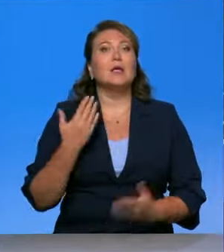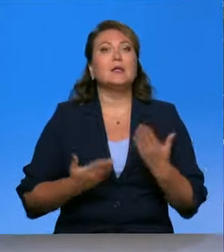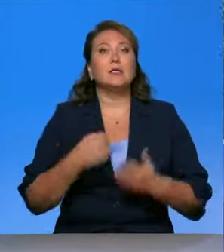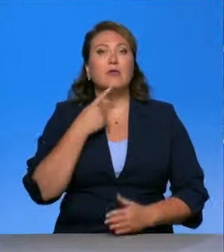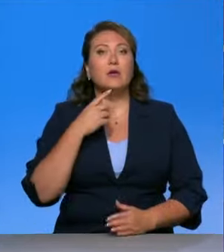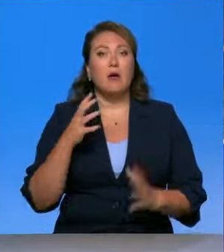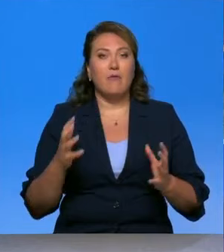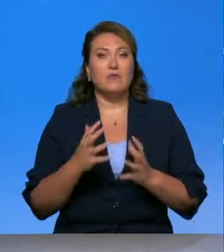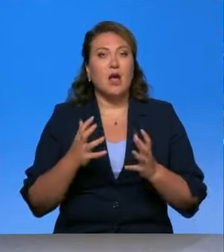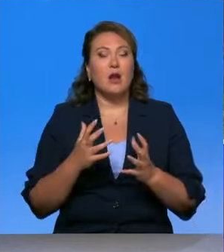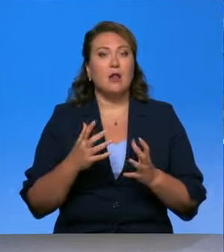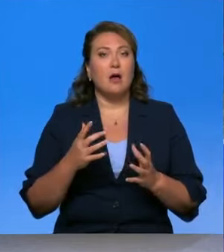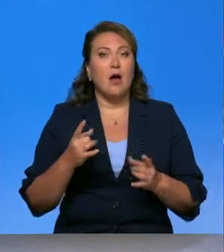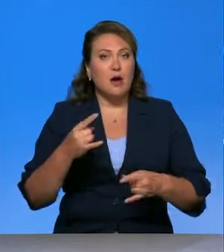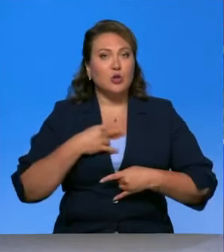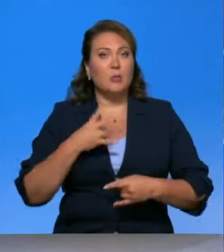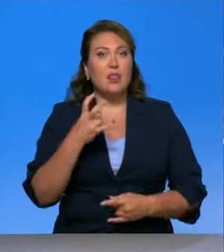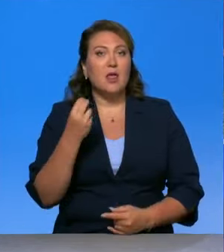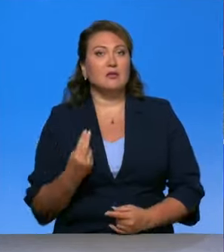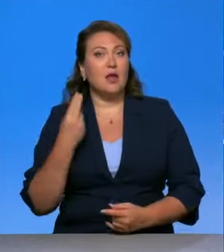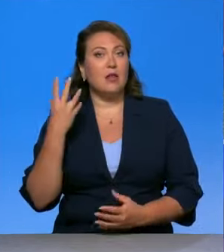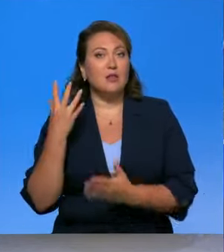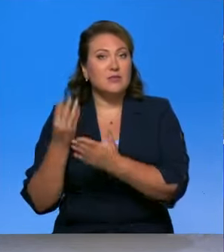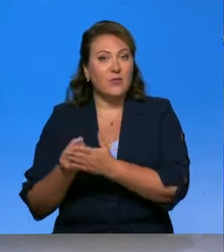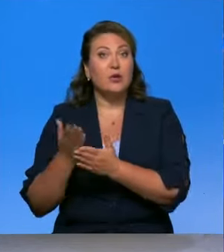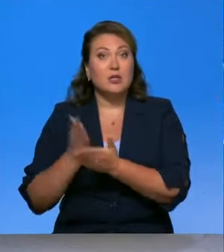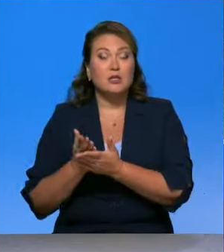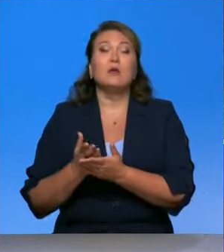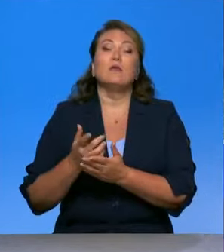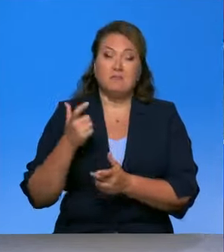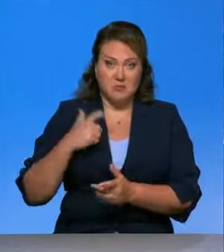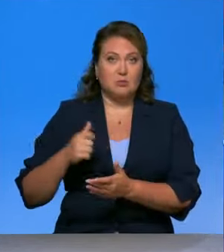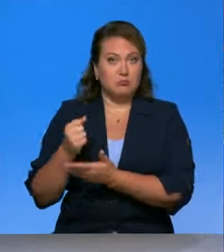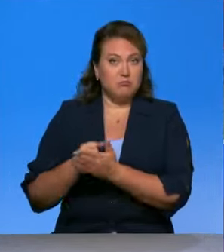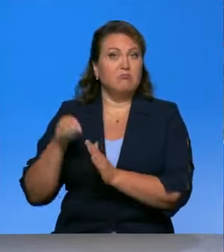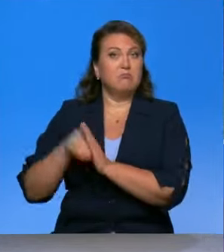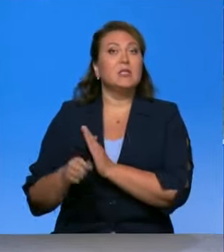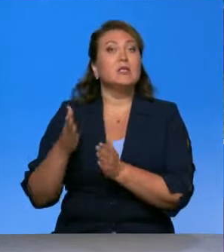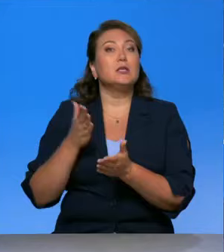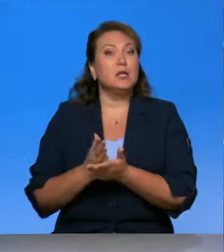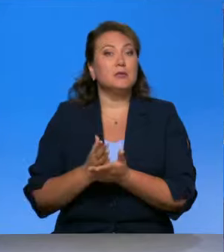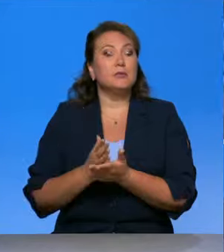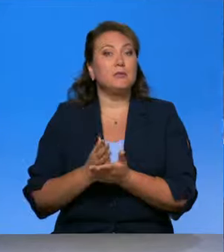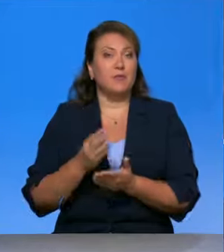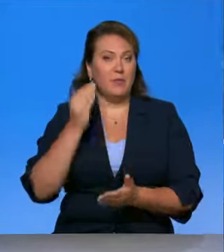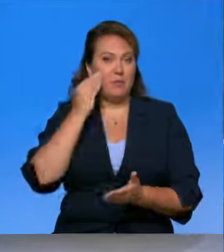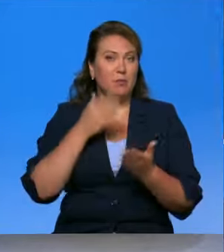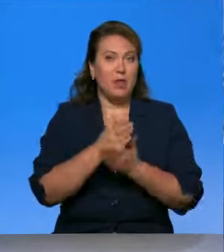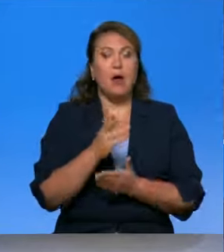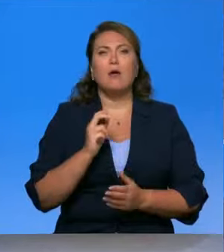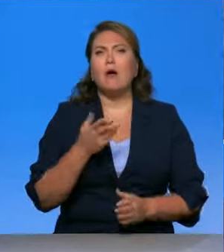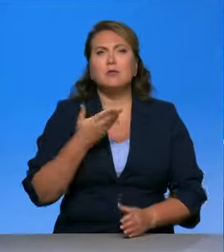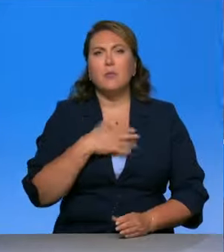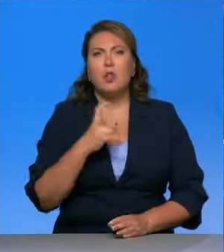они, используют ли костюмы национальные, да, конечно, они есть, они под рукой. В этом плане во время праздника... Они используют, извините,